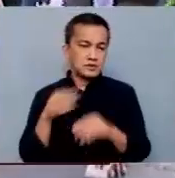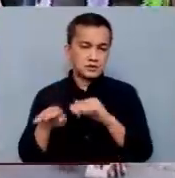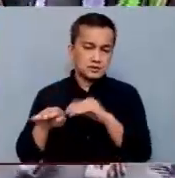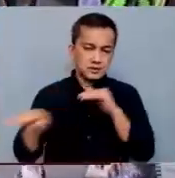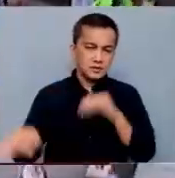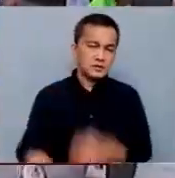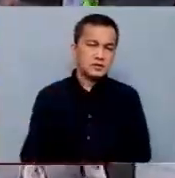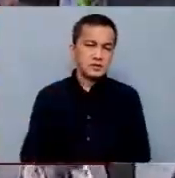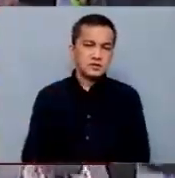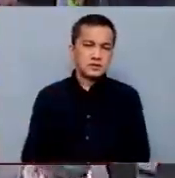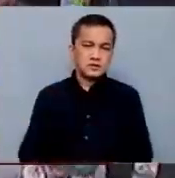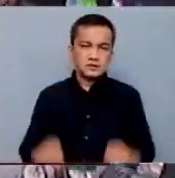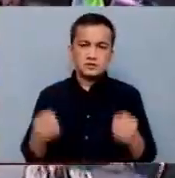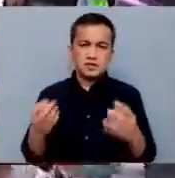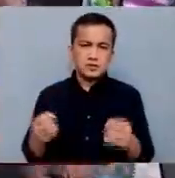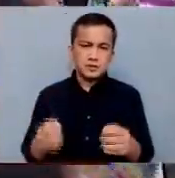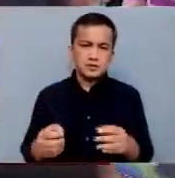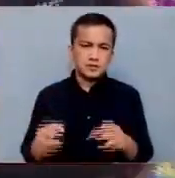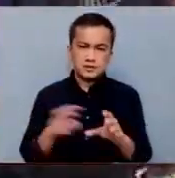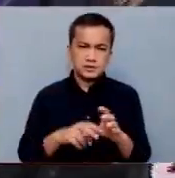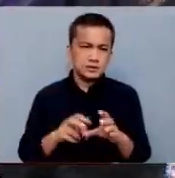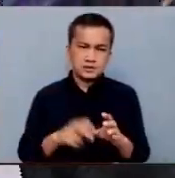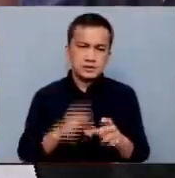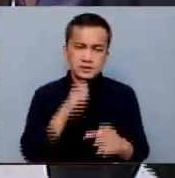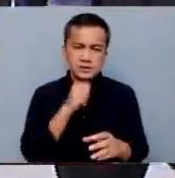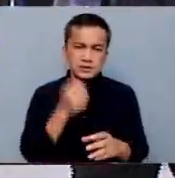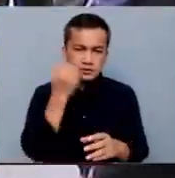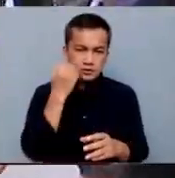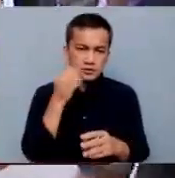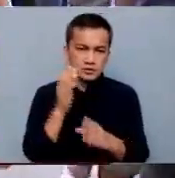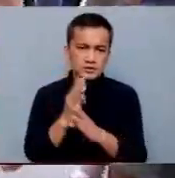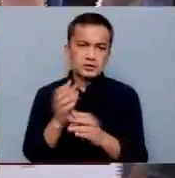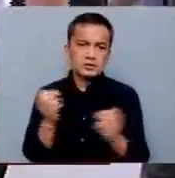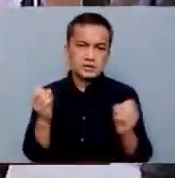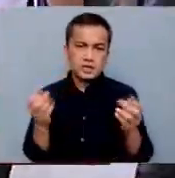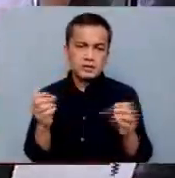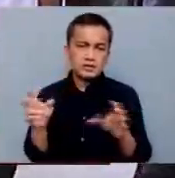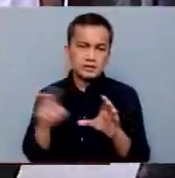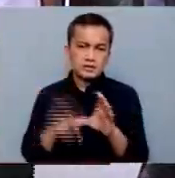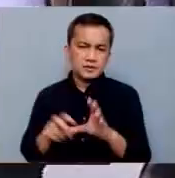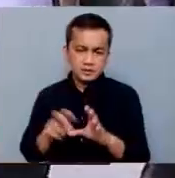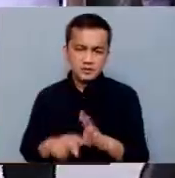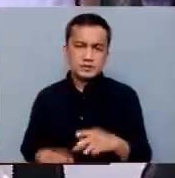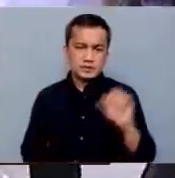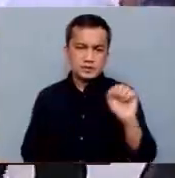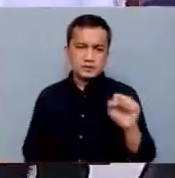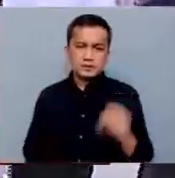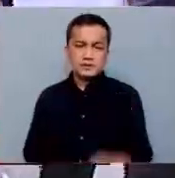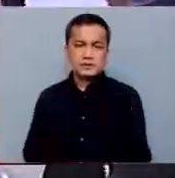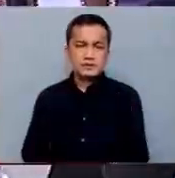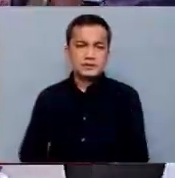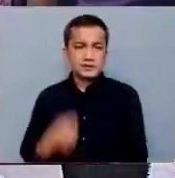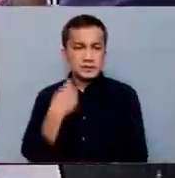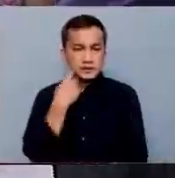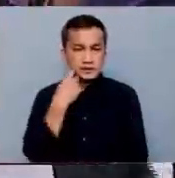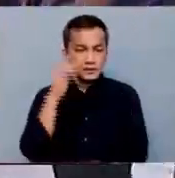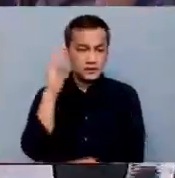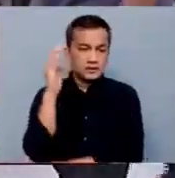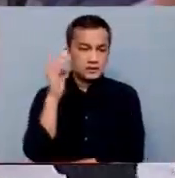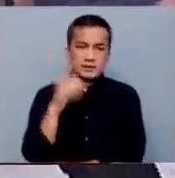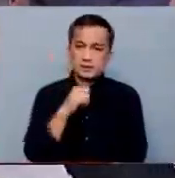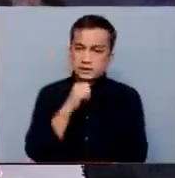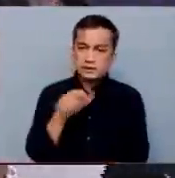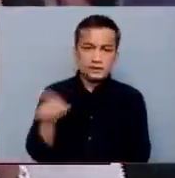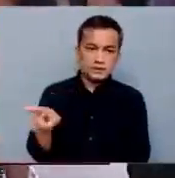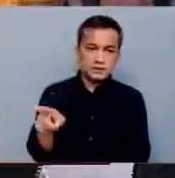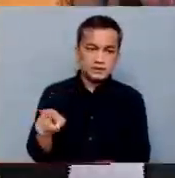pasahero, hindi po nakulang yung bus. Sobra pong dami ng pasahero. Opo. Kanina pong tanghali yan, hindi pa po ganyan.